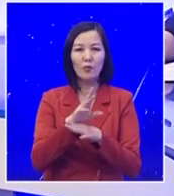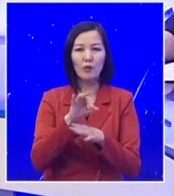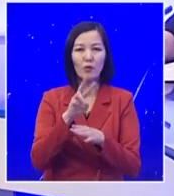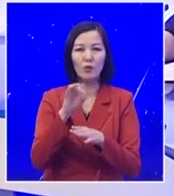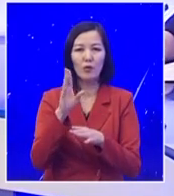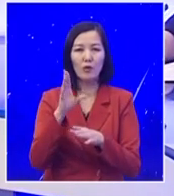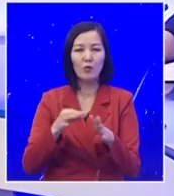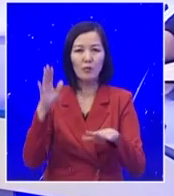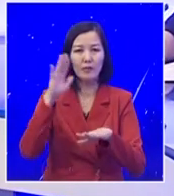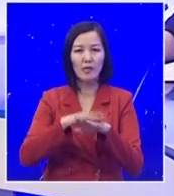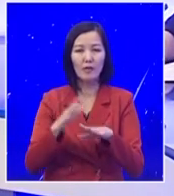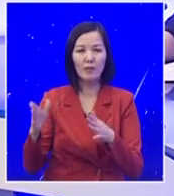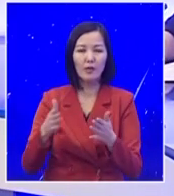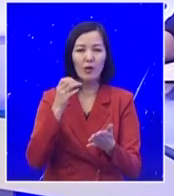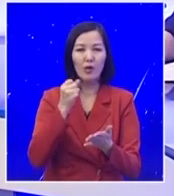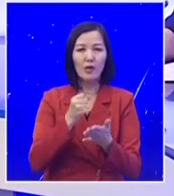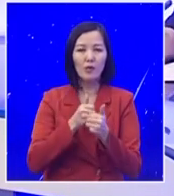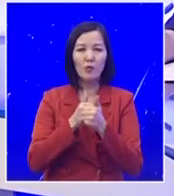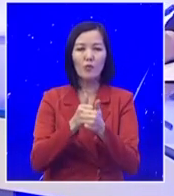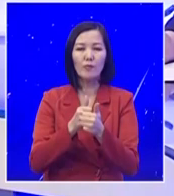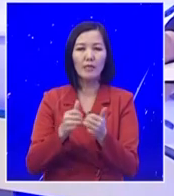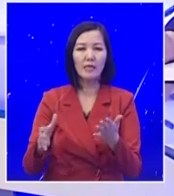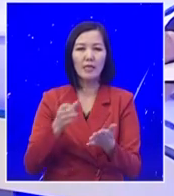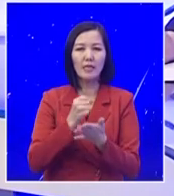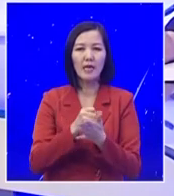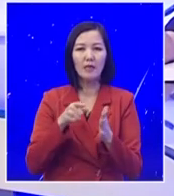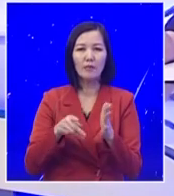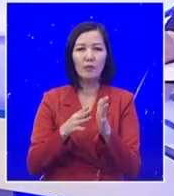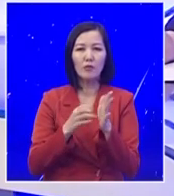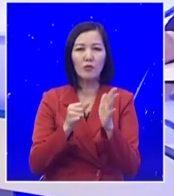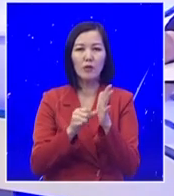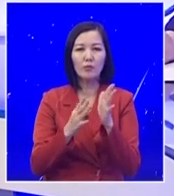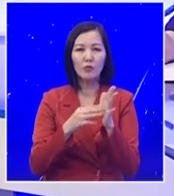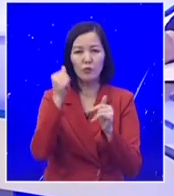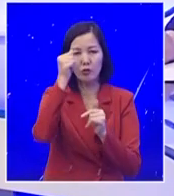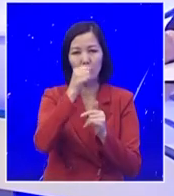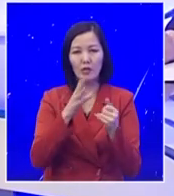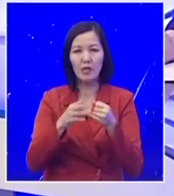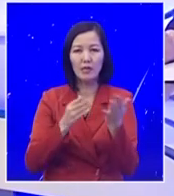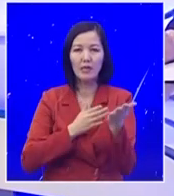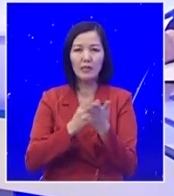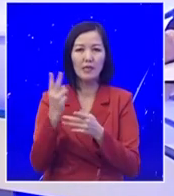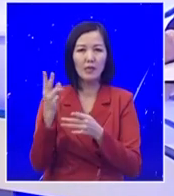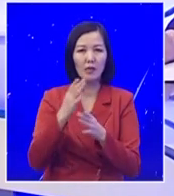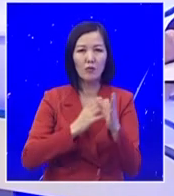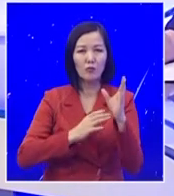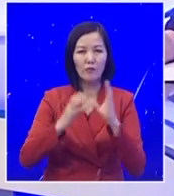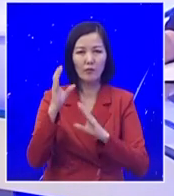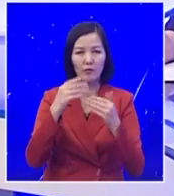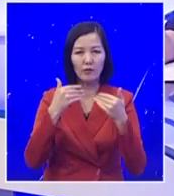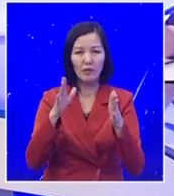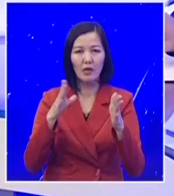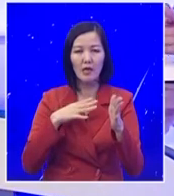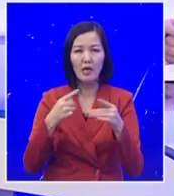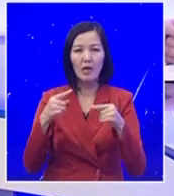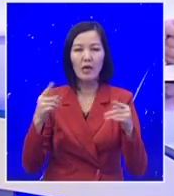орынбасары қызметіне тағайындалды. Серік Медісұлы 1969 жылы туған. Аграрлық салада қос жоғары білімі бар. Лауазымдық өсу жолында